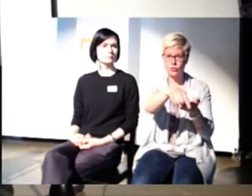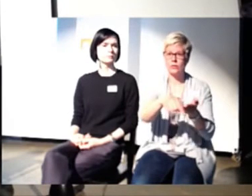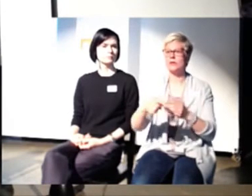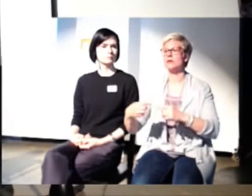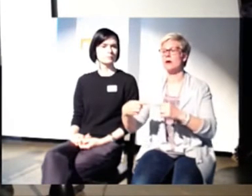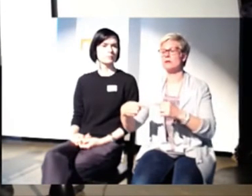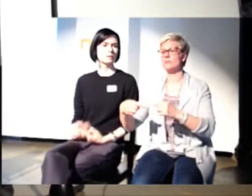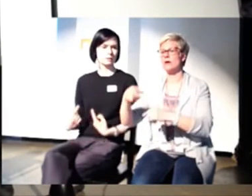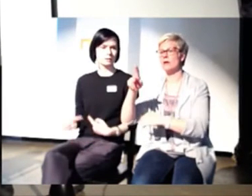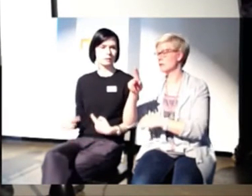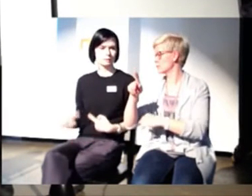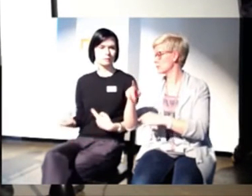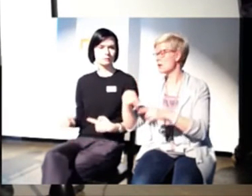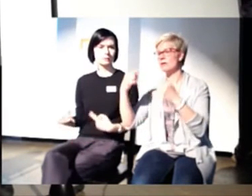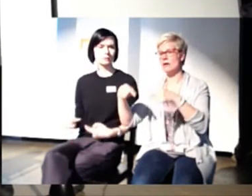Mustarinta